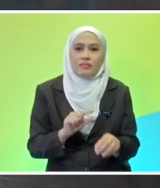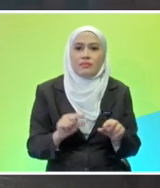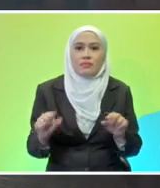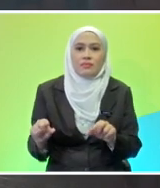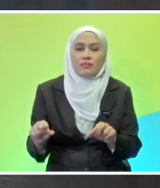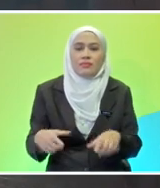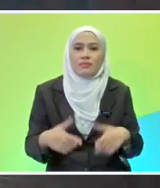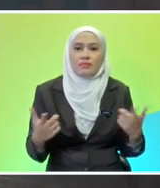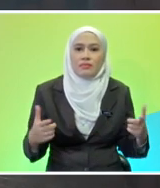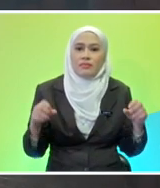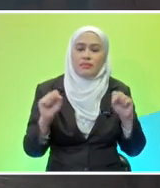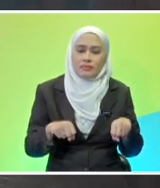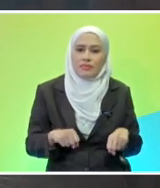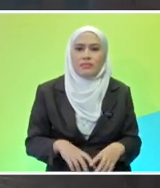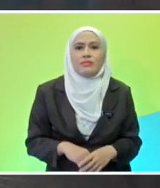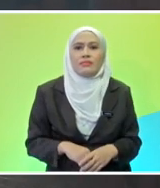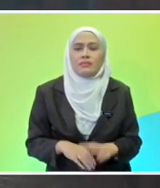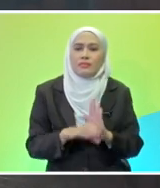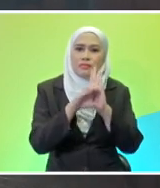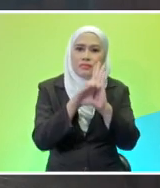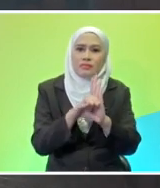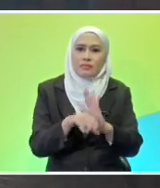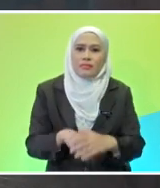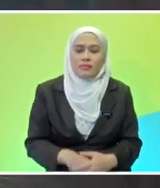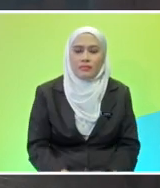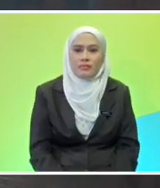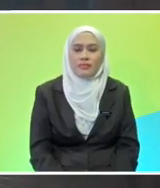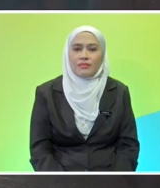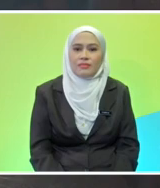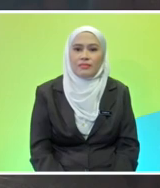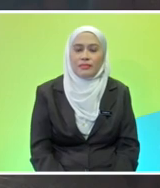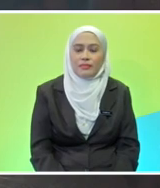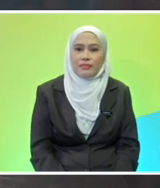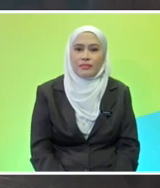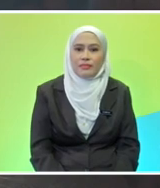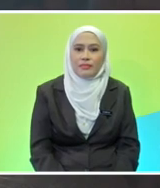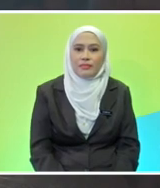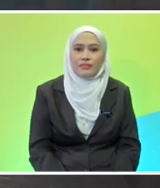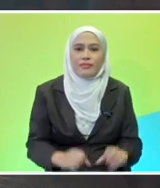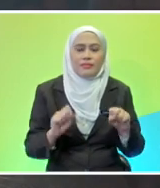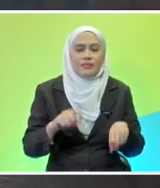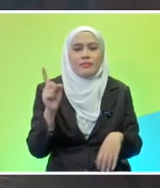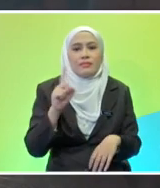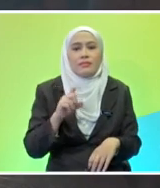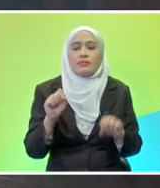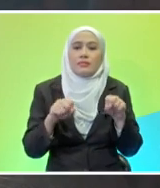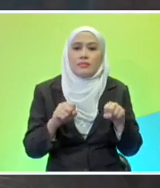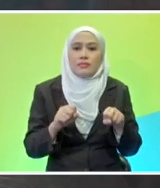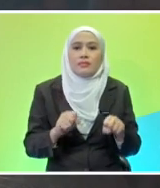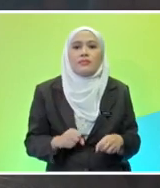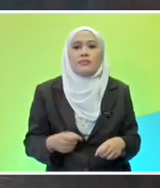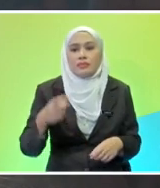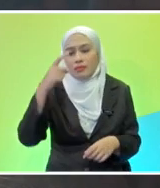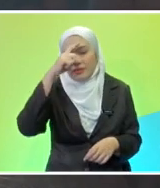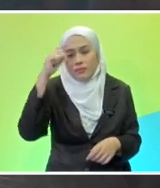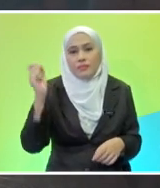sam sam, guli guli guli guli, ram sam sam. Pun boleh. Tak ada masalah. Itu hanya sekadar contoh saja,